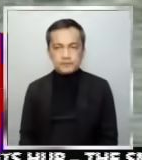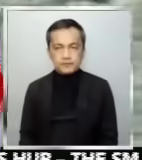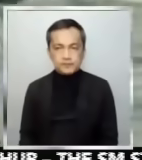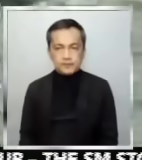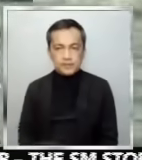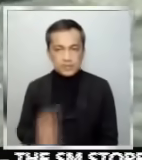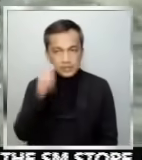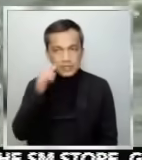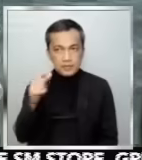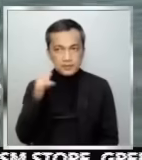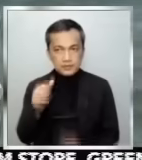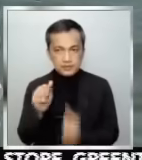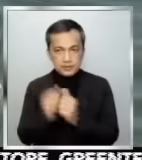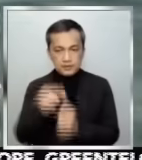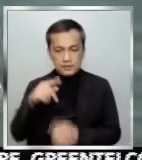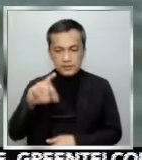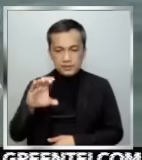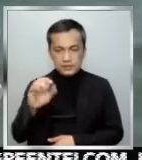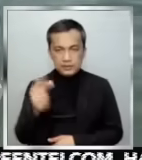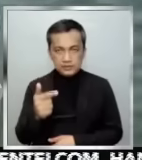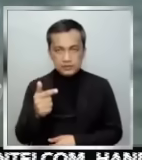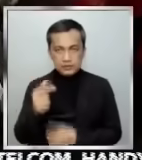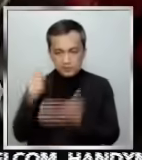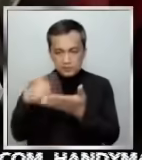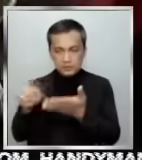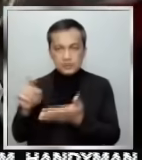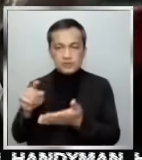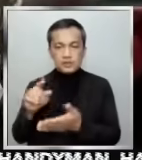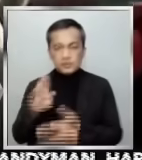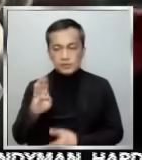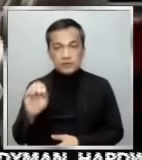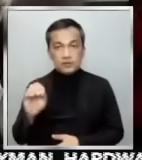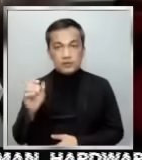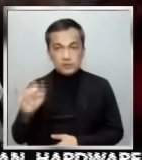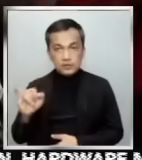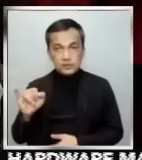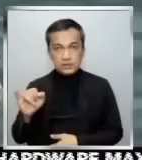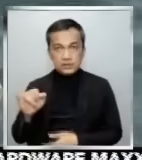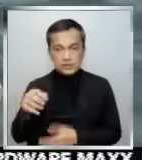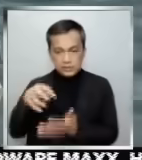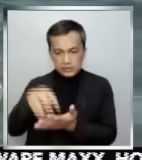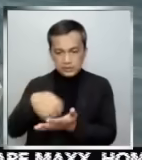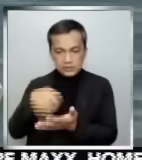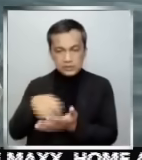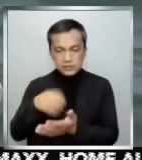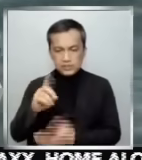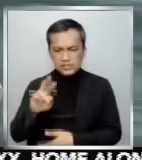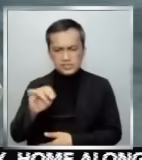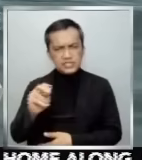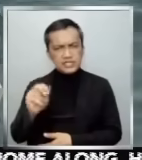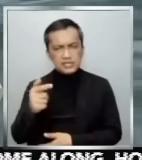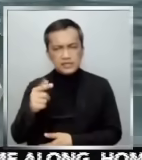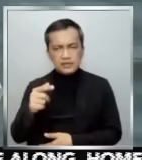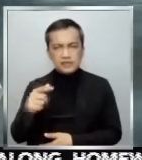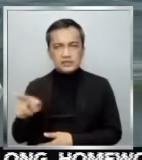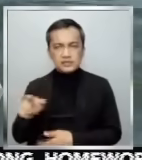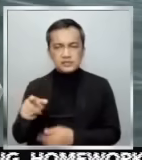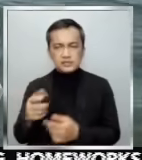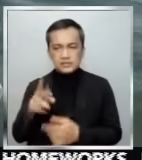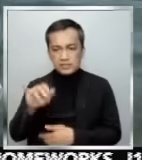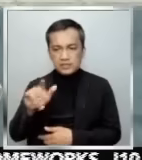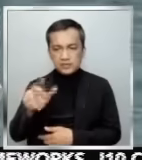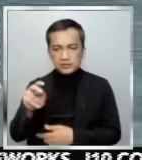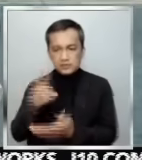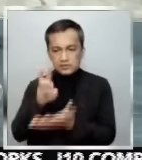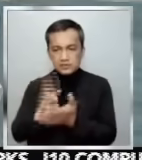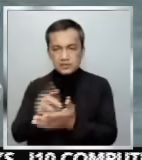kasama ang pcg nag-inspeksyon ang bu of immigration sa mga dredging vessel sa mga reclamation s sa Pasay City Para raw mas